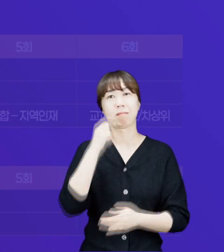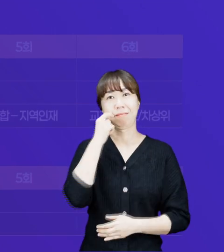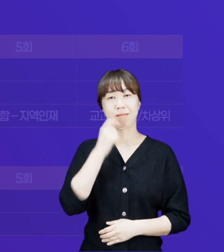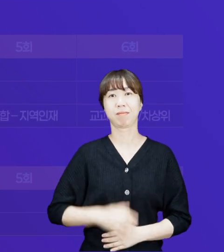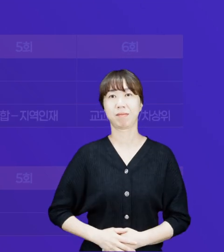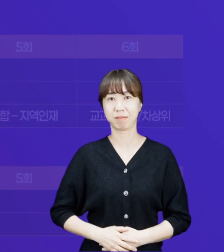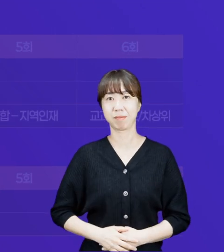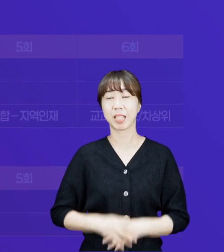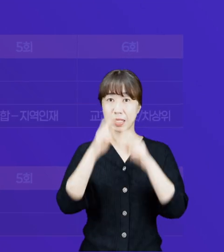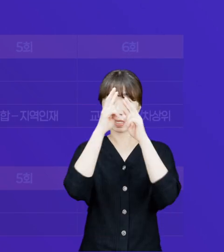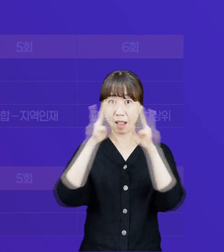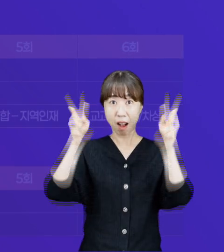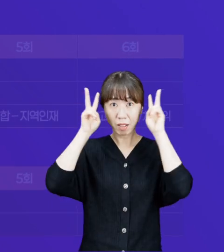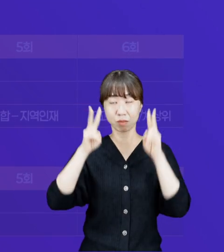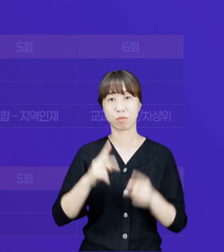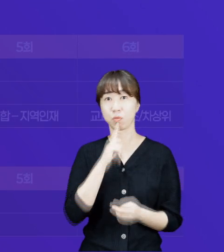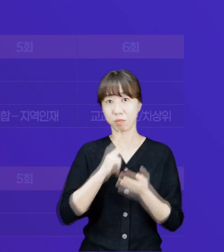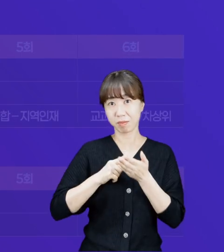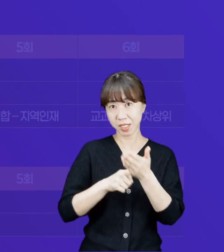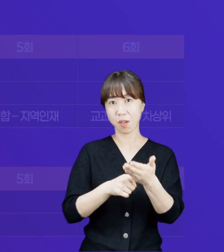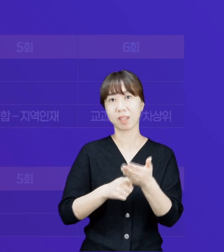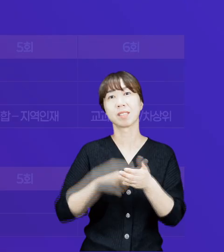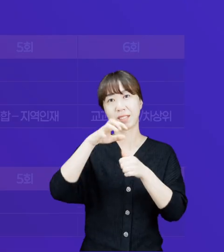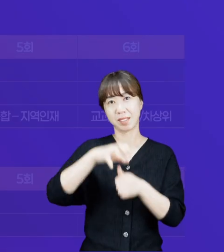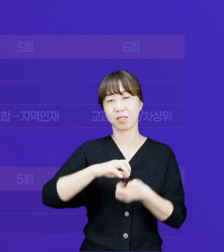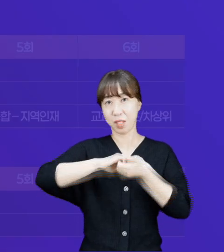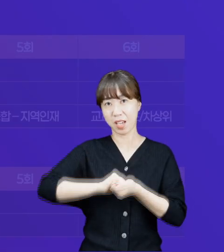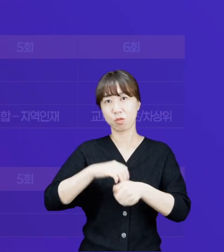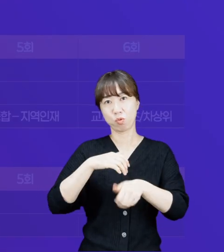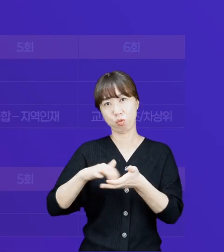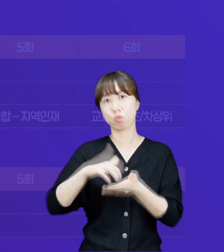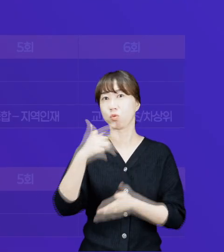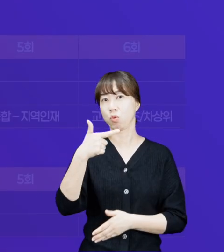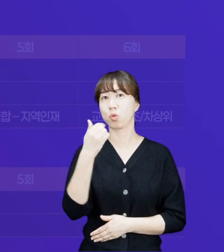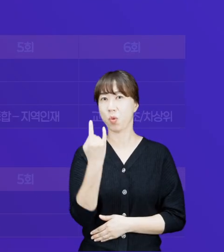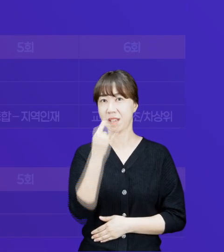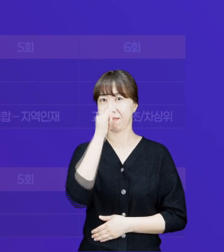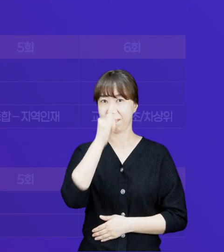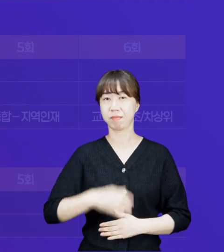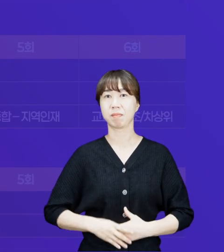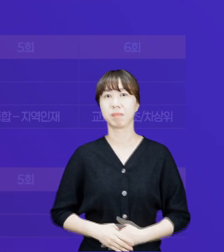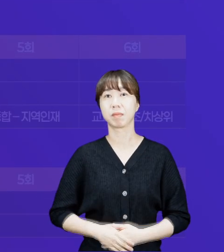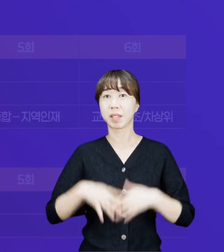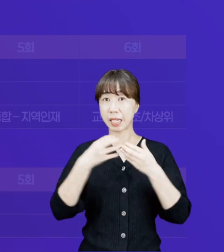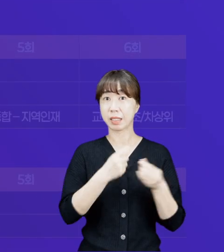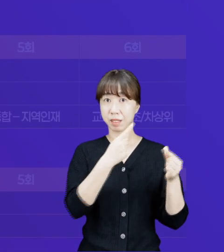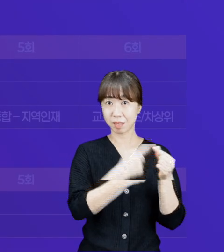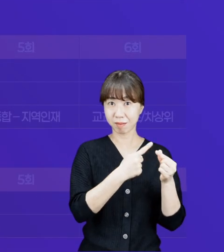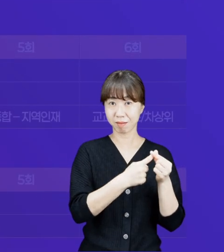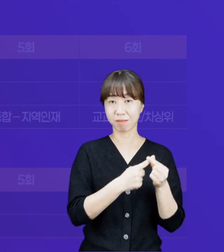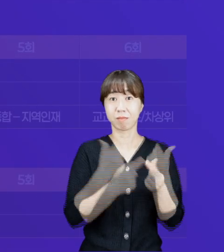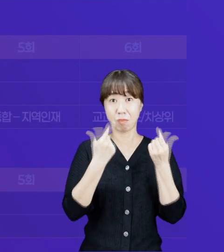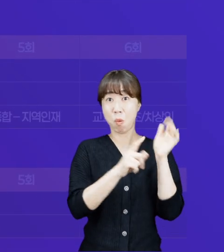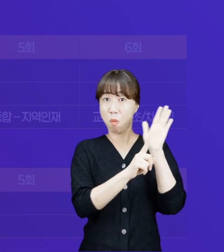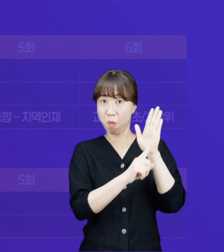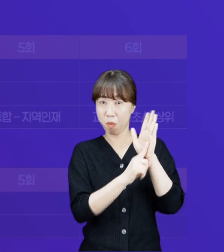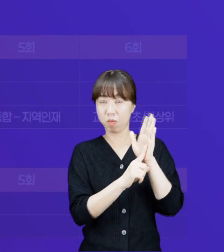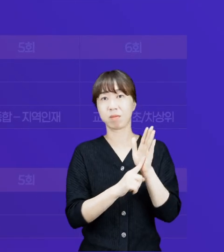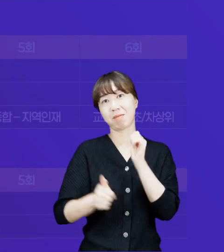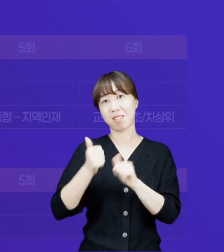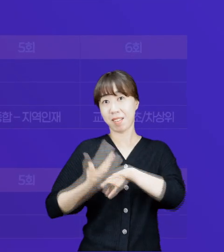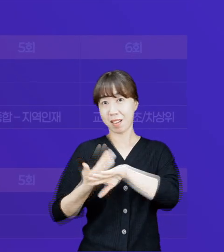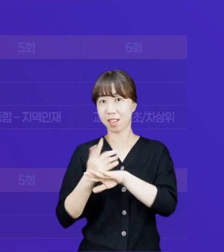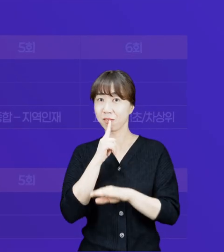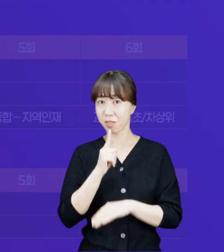지원은 수시 모집 지원 제한 횟수 6회에 포함됨을 유의하여 주시기 바랍니다. 예시 1과 같이 동일 모집 단위의 전형을 달리하여